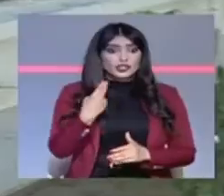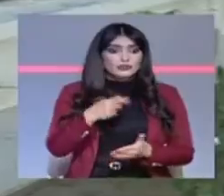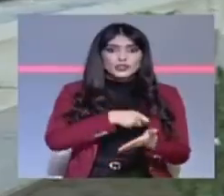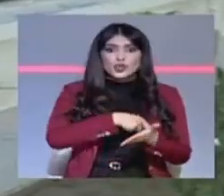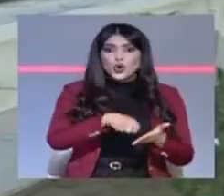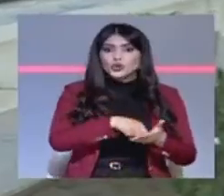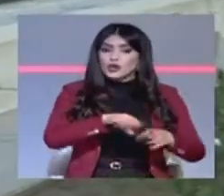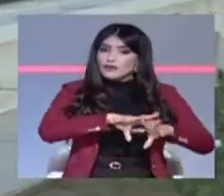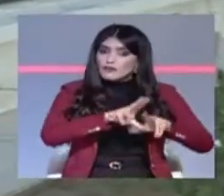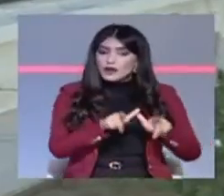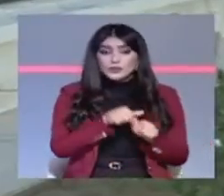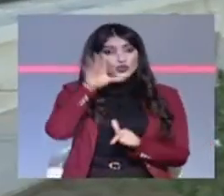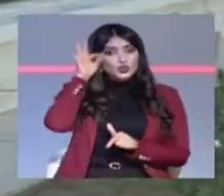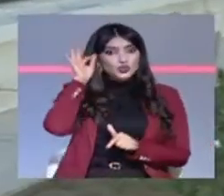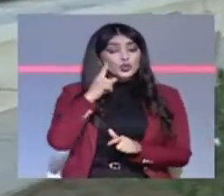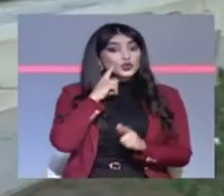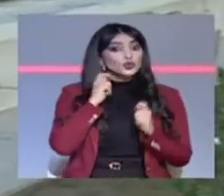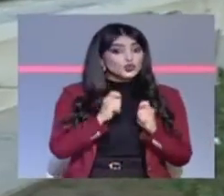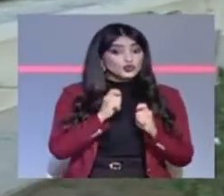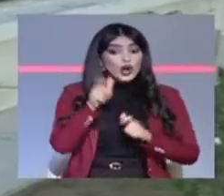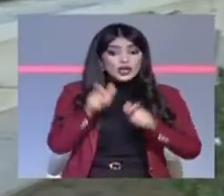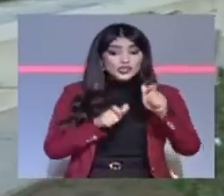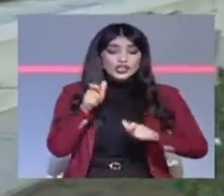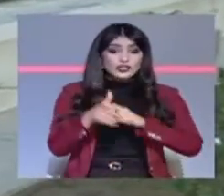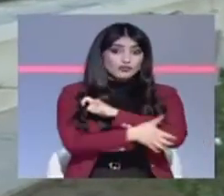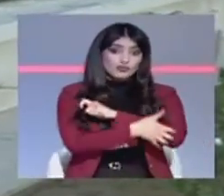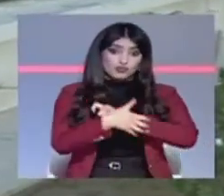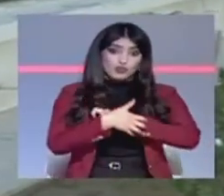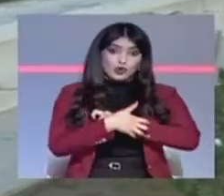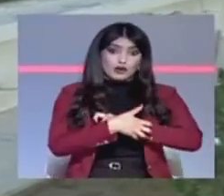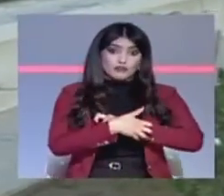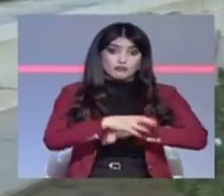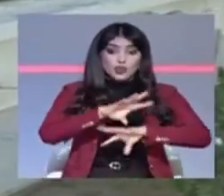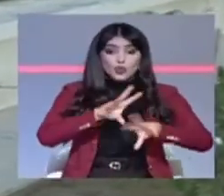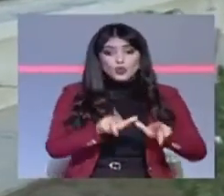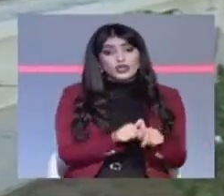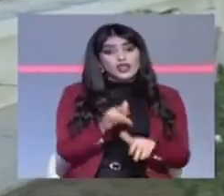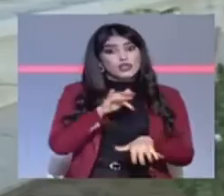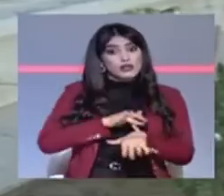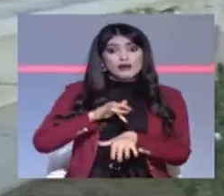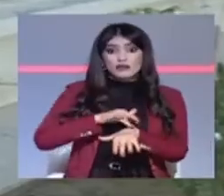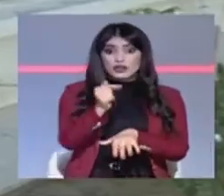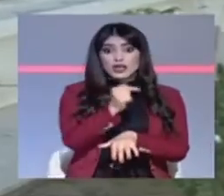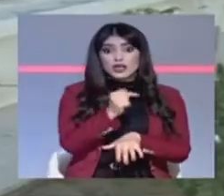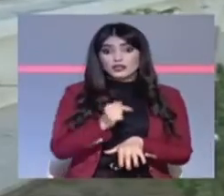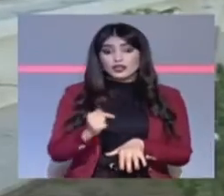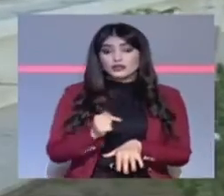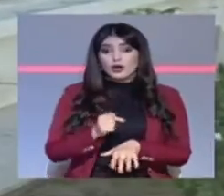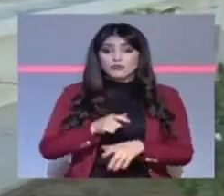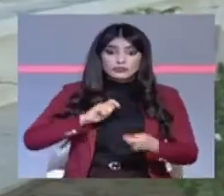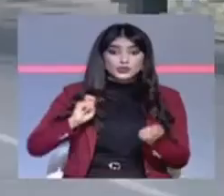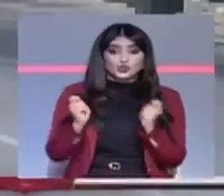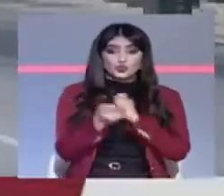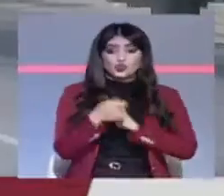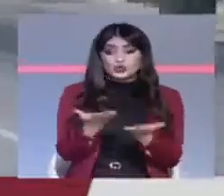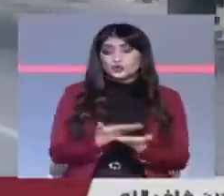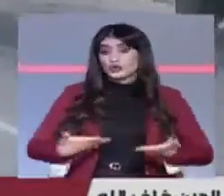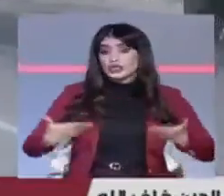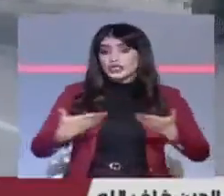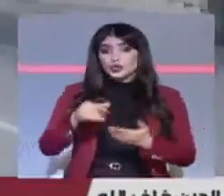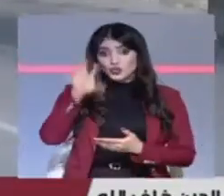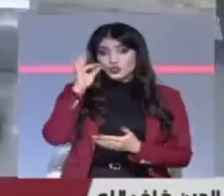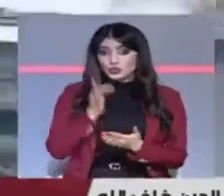تونس يرى ويلز من انتبهوا الى الفئات الهشه من الاسر التونسيه الذي تضررت كثيرا بحكم ها الانتقال للسير في المجتمع